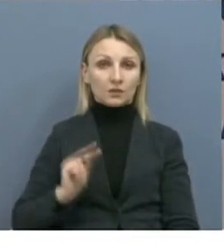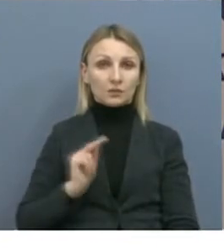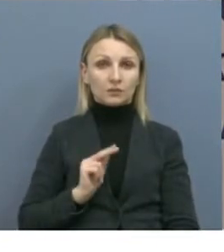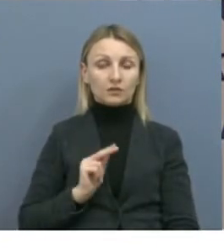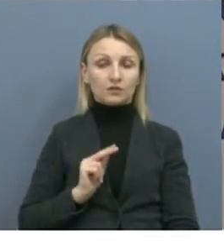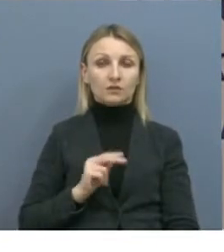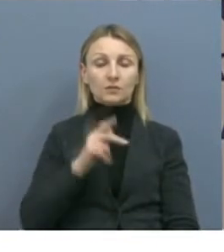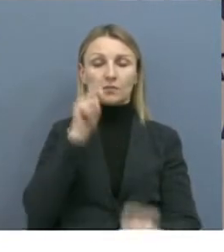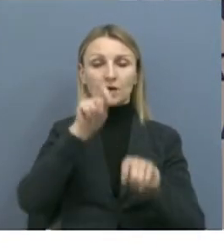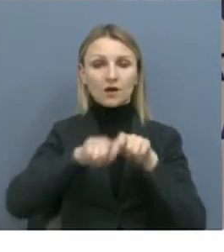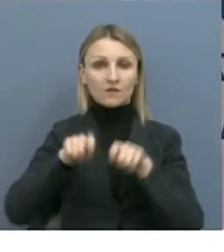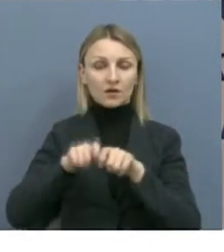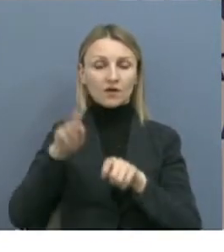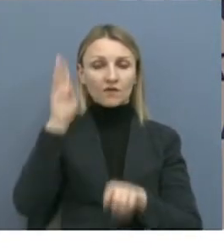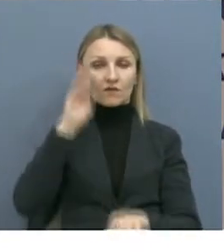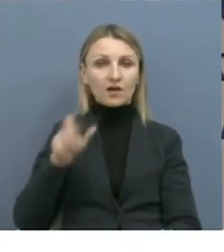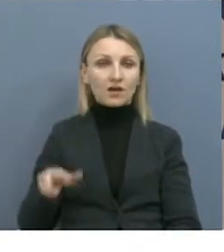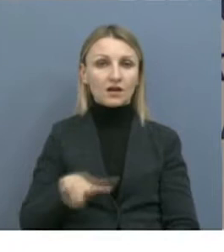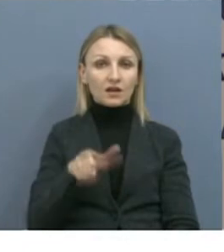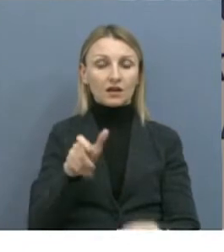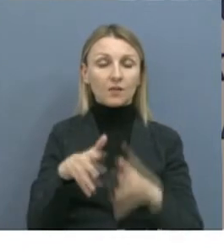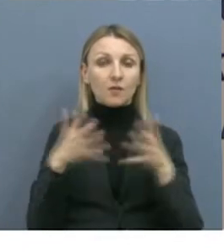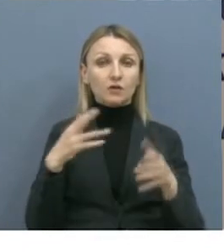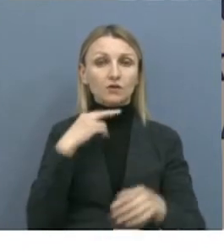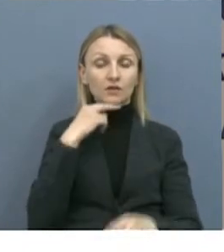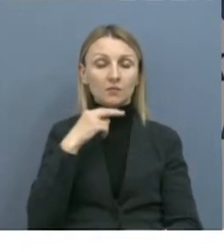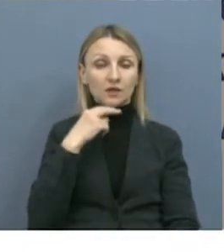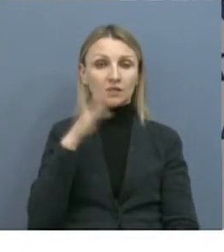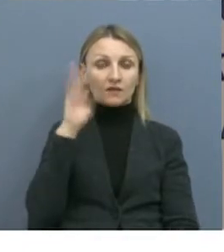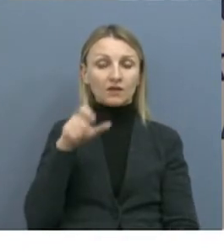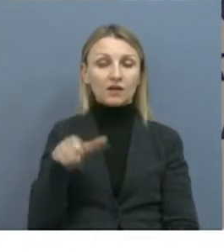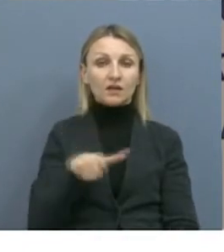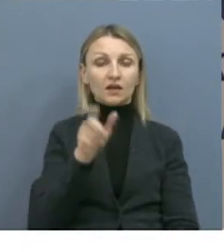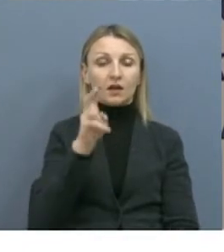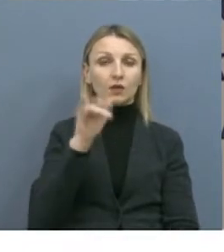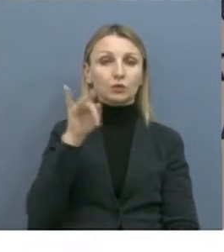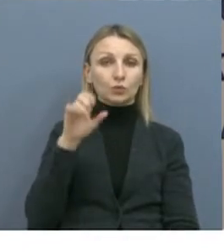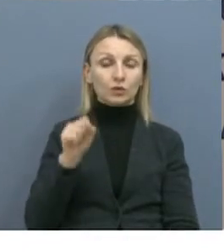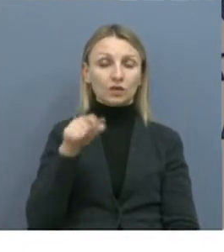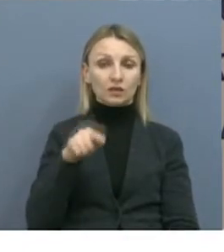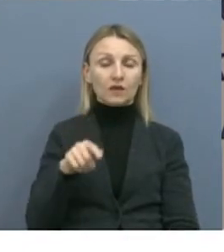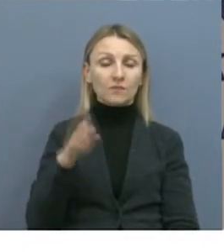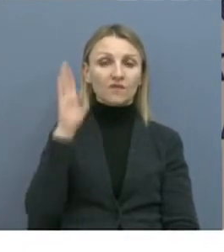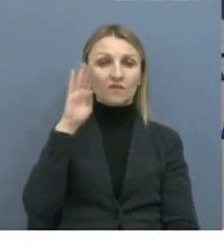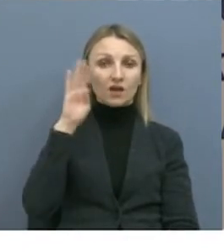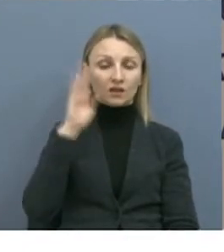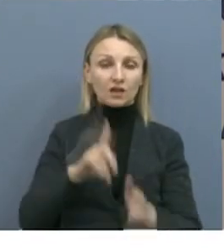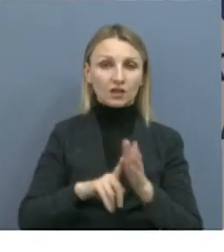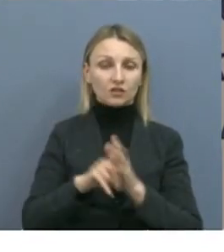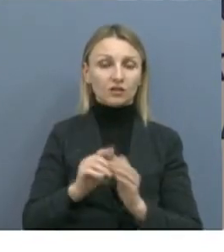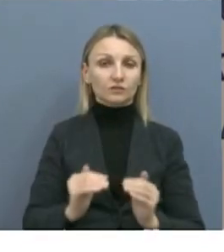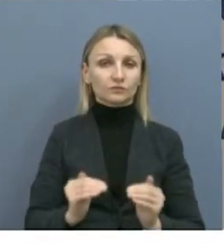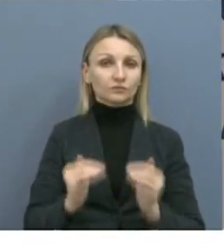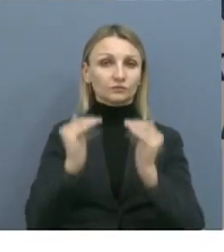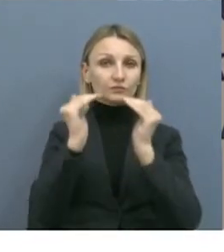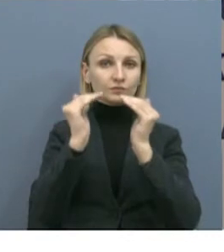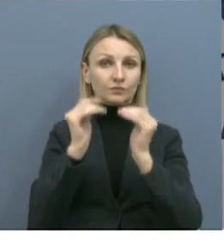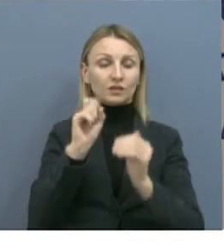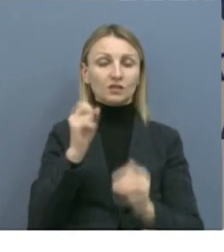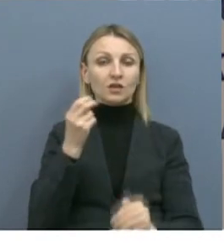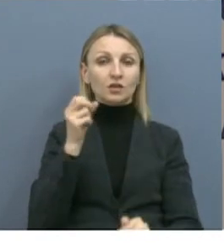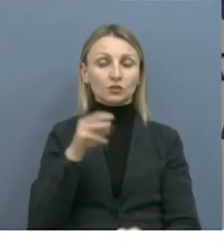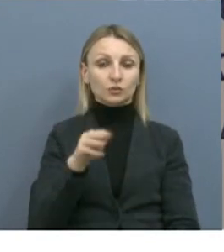всех реках. Особое внимание уделяется реке Нура, по которой сейчас повышается уровень воды за счет притоков,